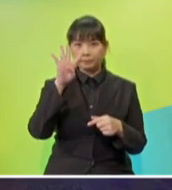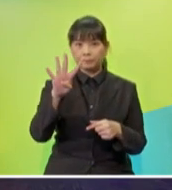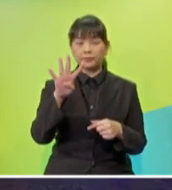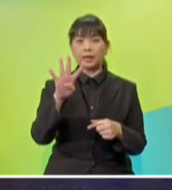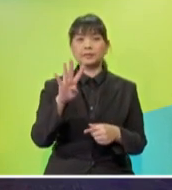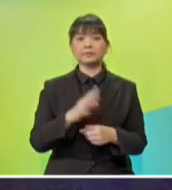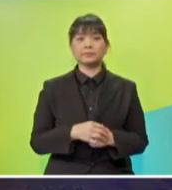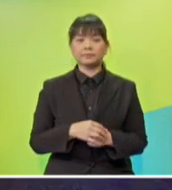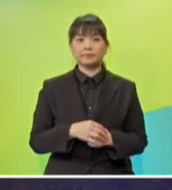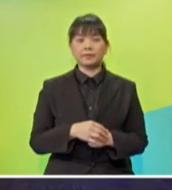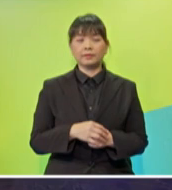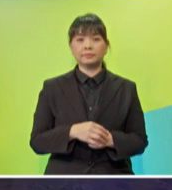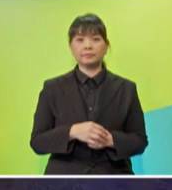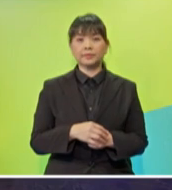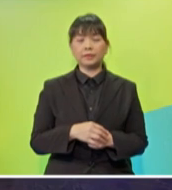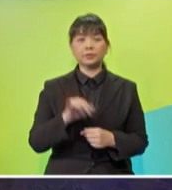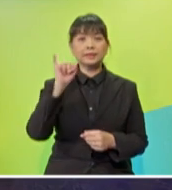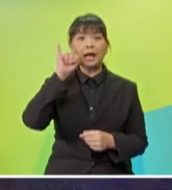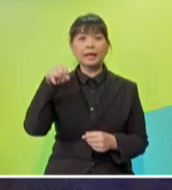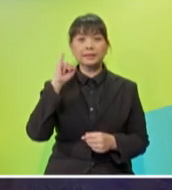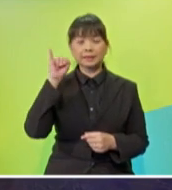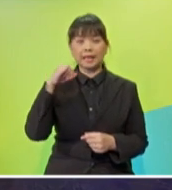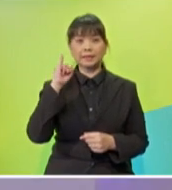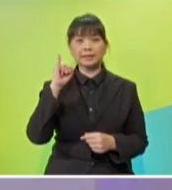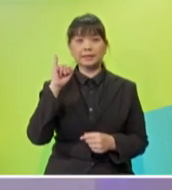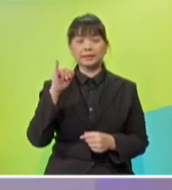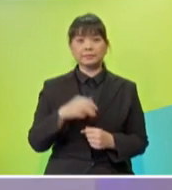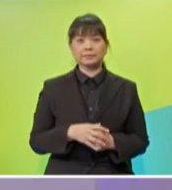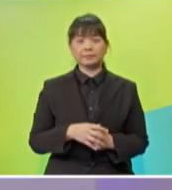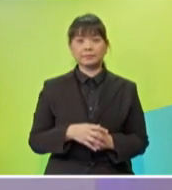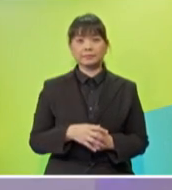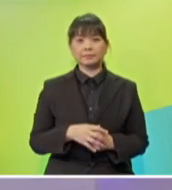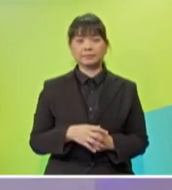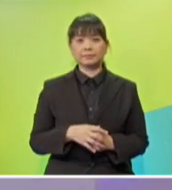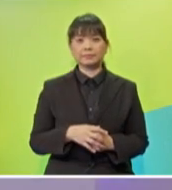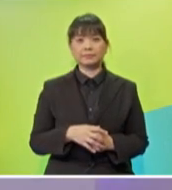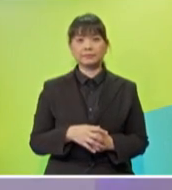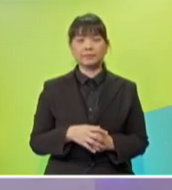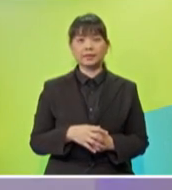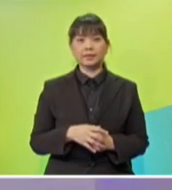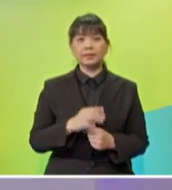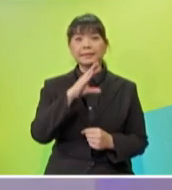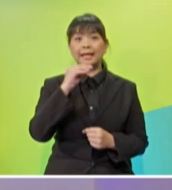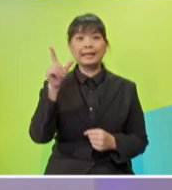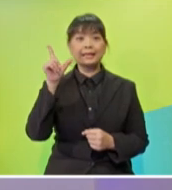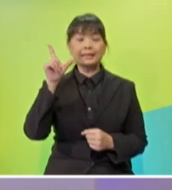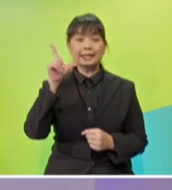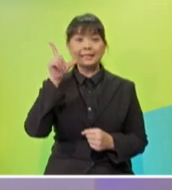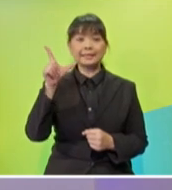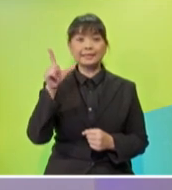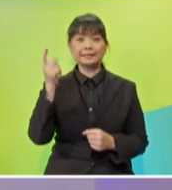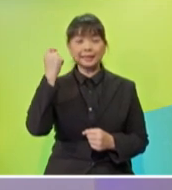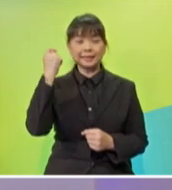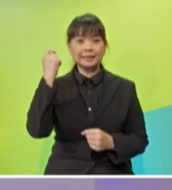Nah itu Nah itu lihat Mari kita dengar pendapat